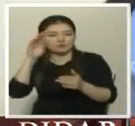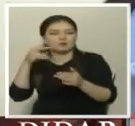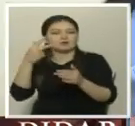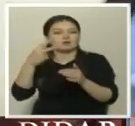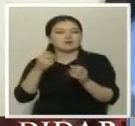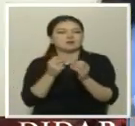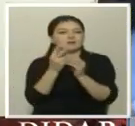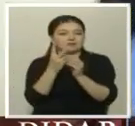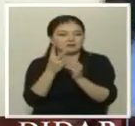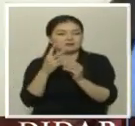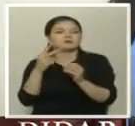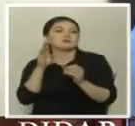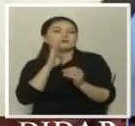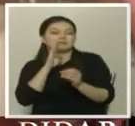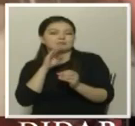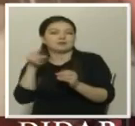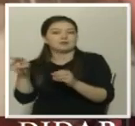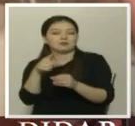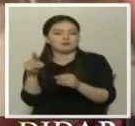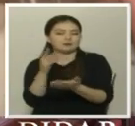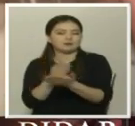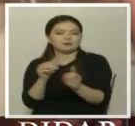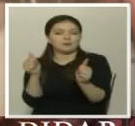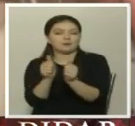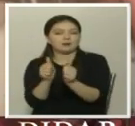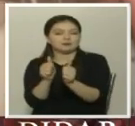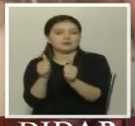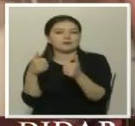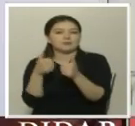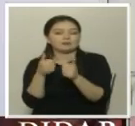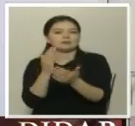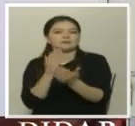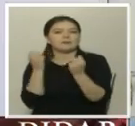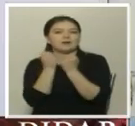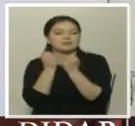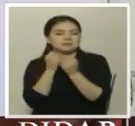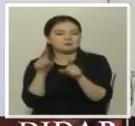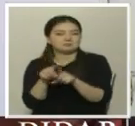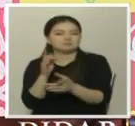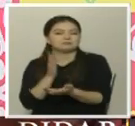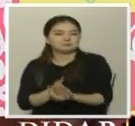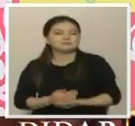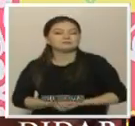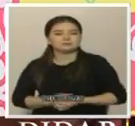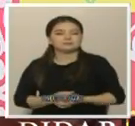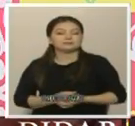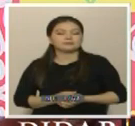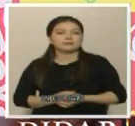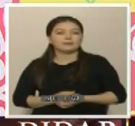среди них есть и близнецы в целом сначала года на свет появились свыше 1800 малышей